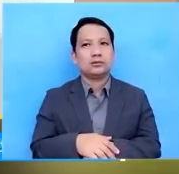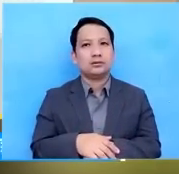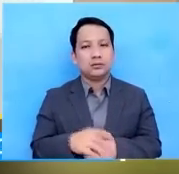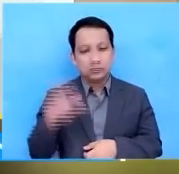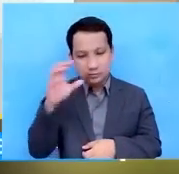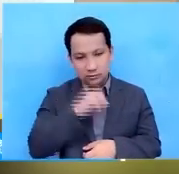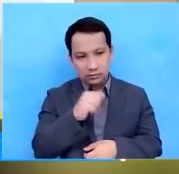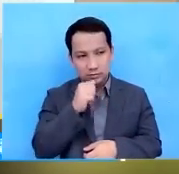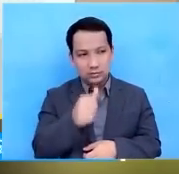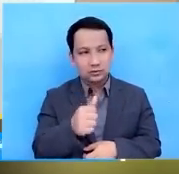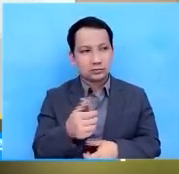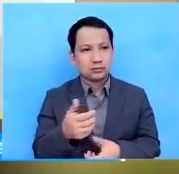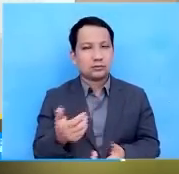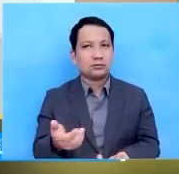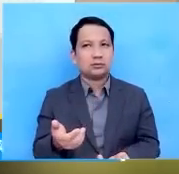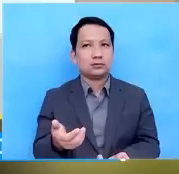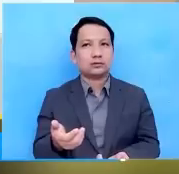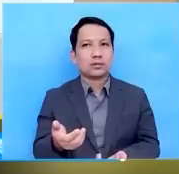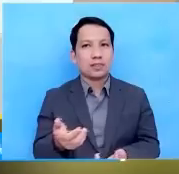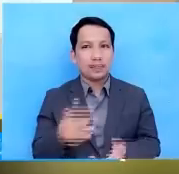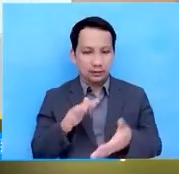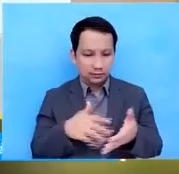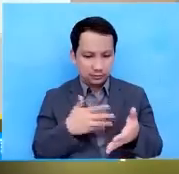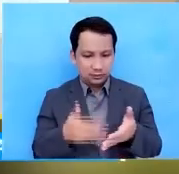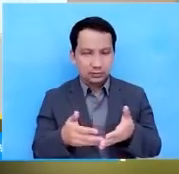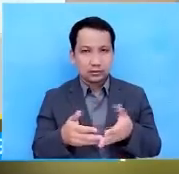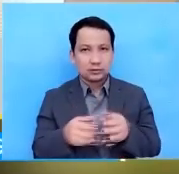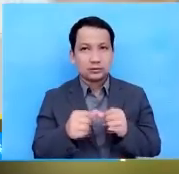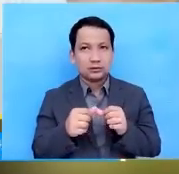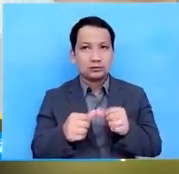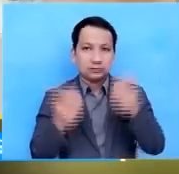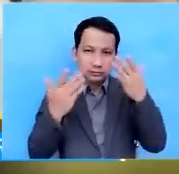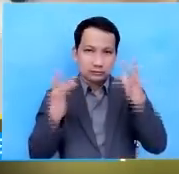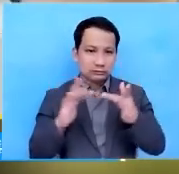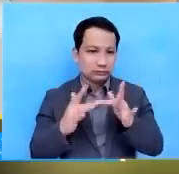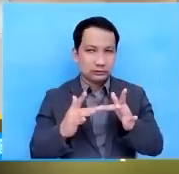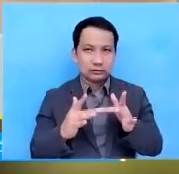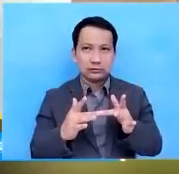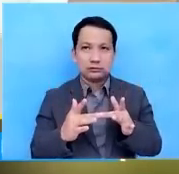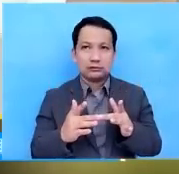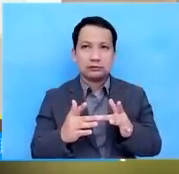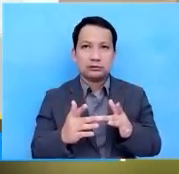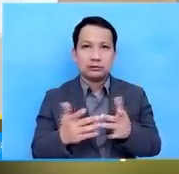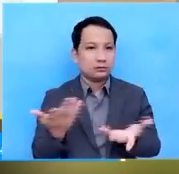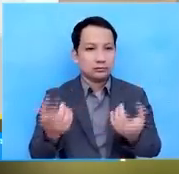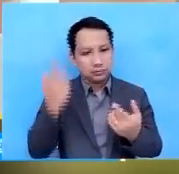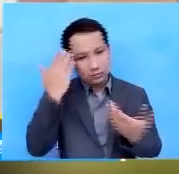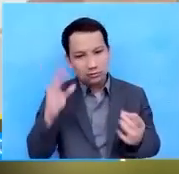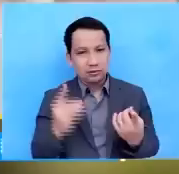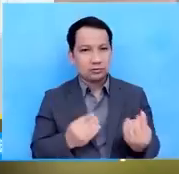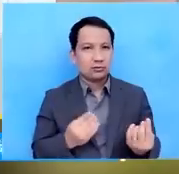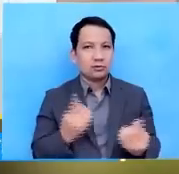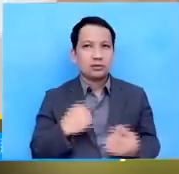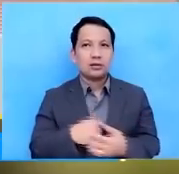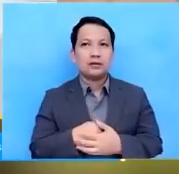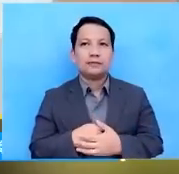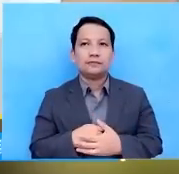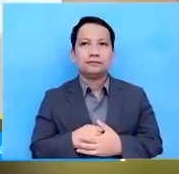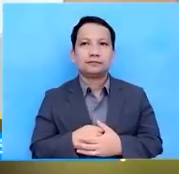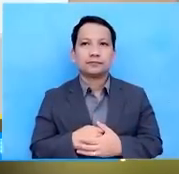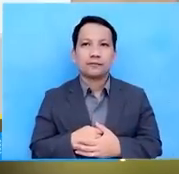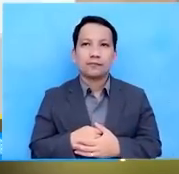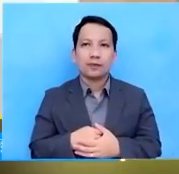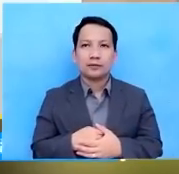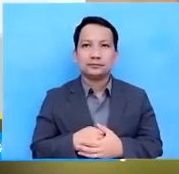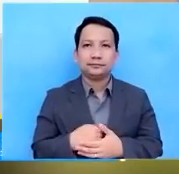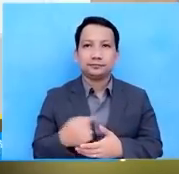kasi naka-online check-in. Hindi ko alam kung anong gagawin ko. Kaso lang, nakapag-ano